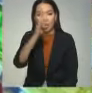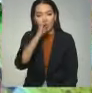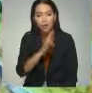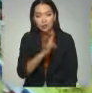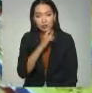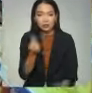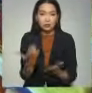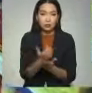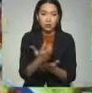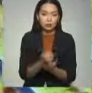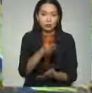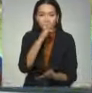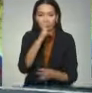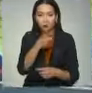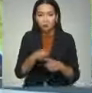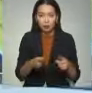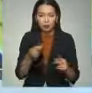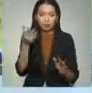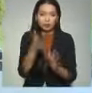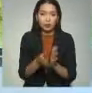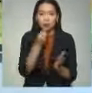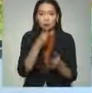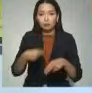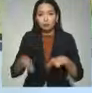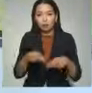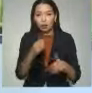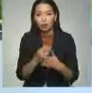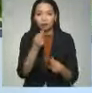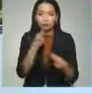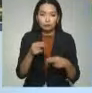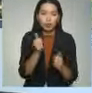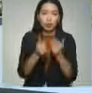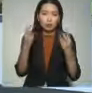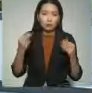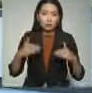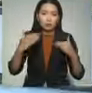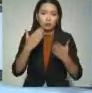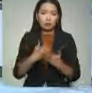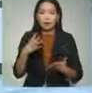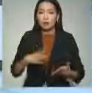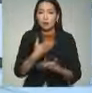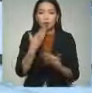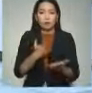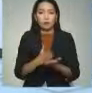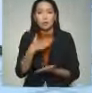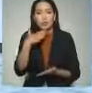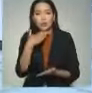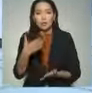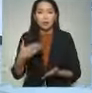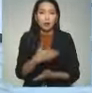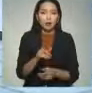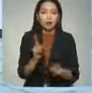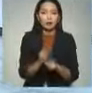Қазақстандықтар табысының жартысынан астамын азық-түлікке жұмсайды. Ал тамақ күннен күнге қымбаттап барады. Амал жоқ, кейбіреулер ет пен балықтан